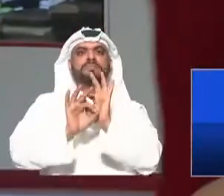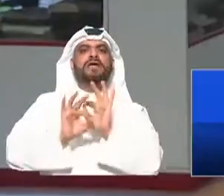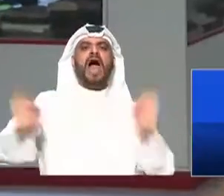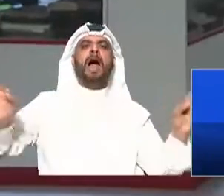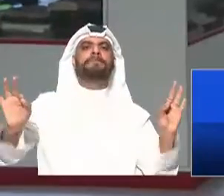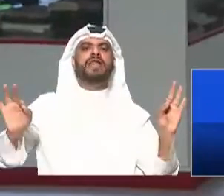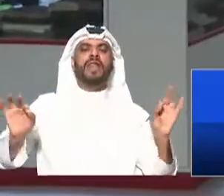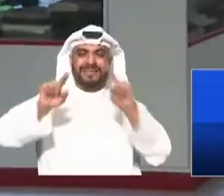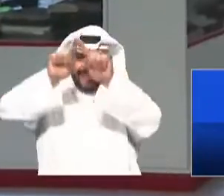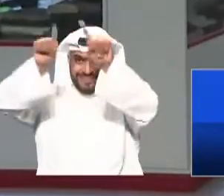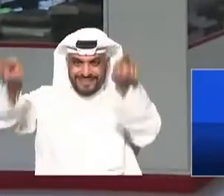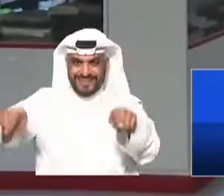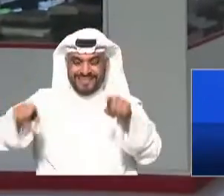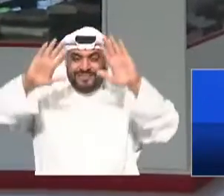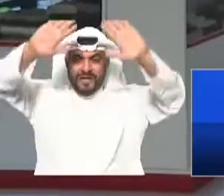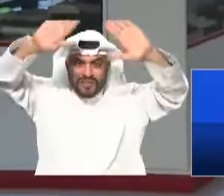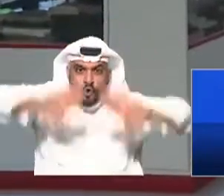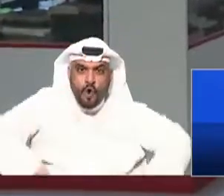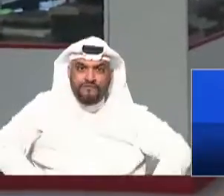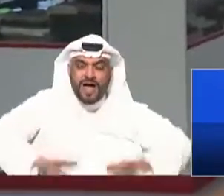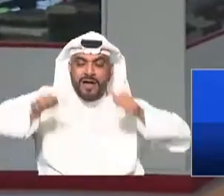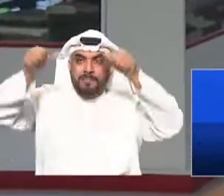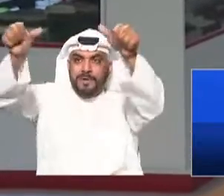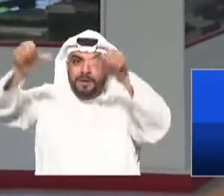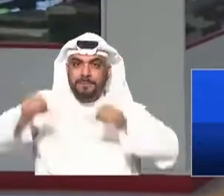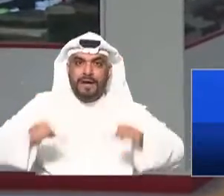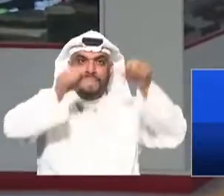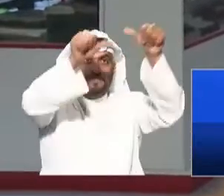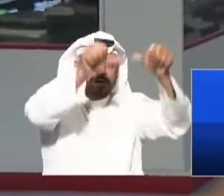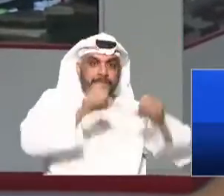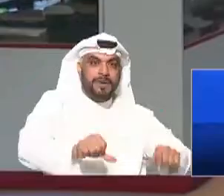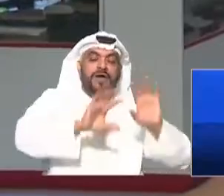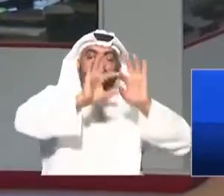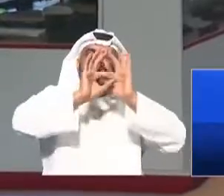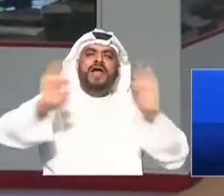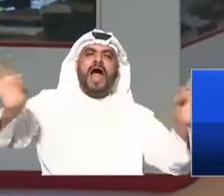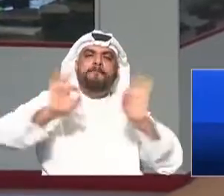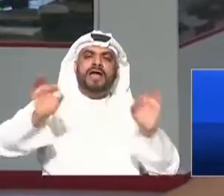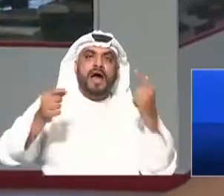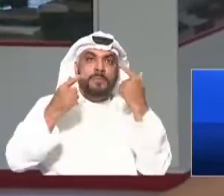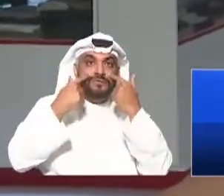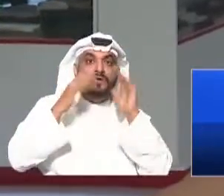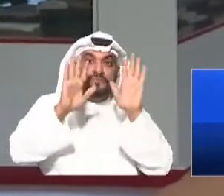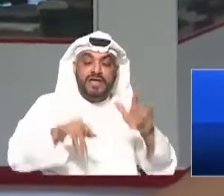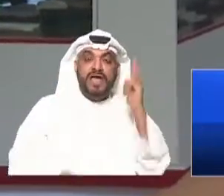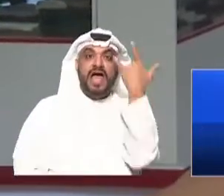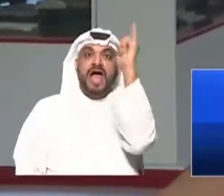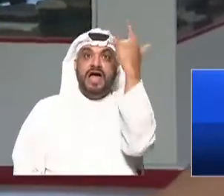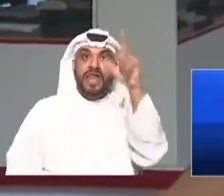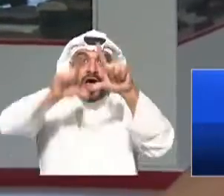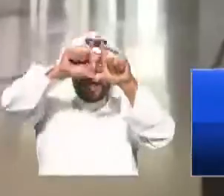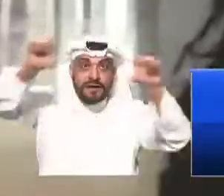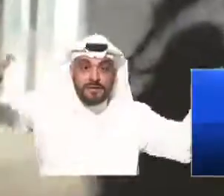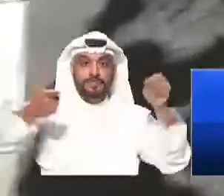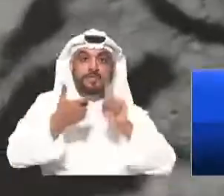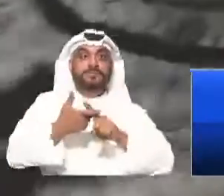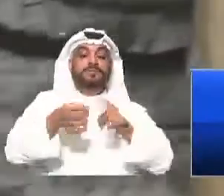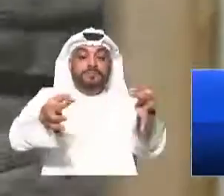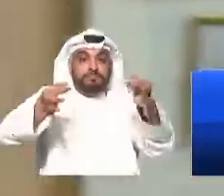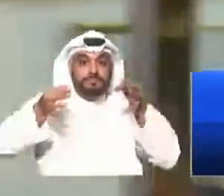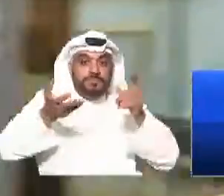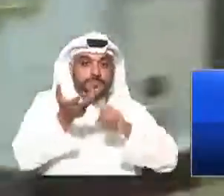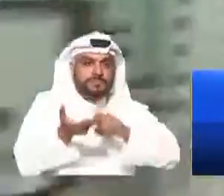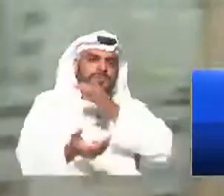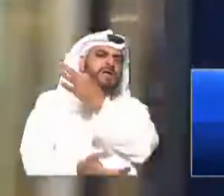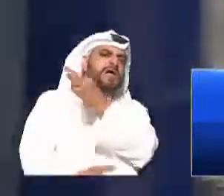فريق الطوارئ متابع المحلات التجارية والأنشطة التجارية أول بأول للتأكد من مدى التزامهم بالقرارات والقوانين.